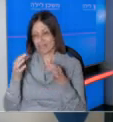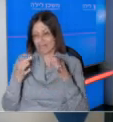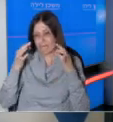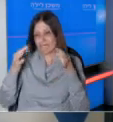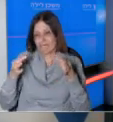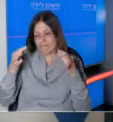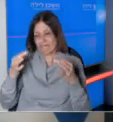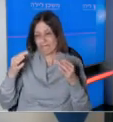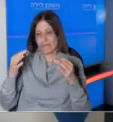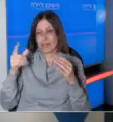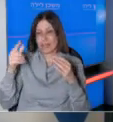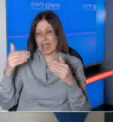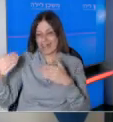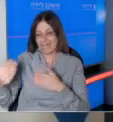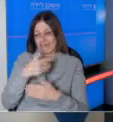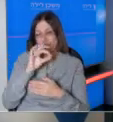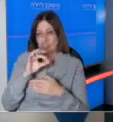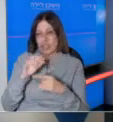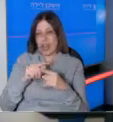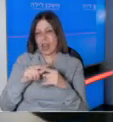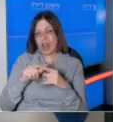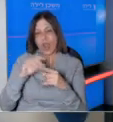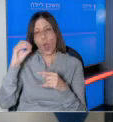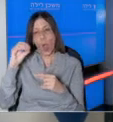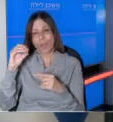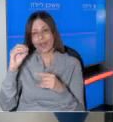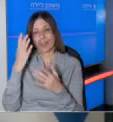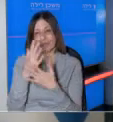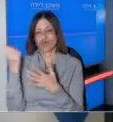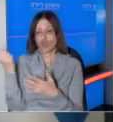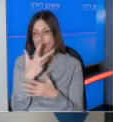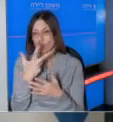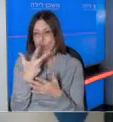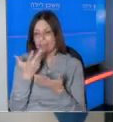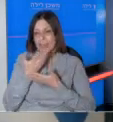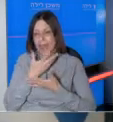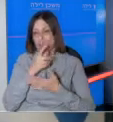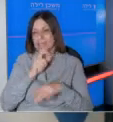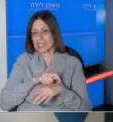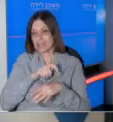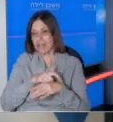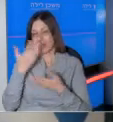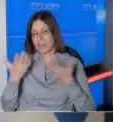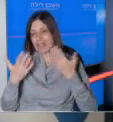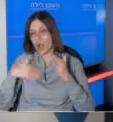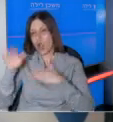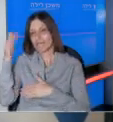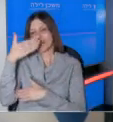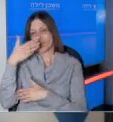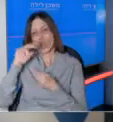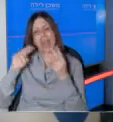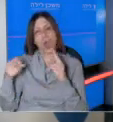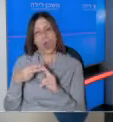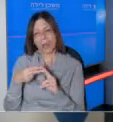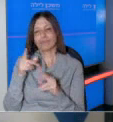הגעת האומיקרון ועיכבנו, אנחנו שלושה שבועות קנינו זמן ביחס לרוב מדינות העולם, זה